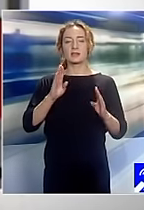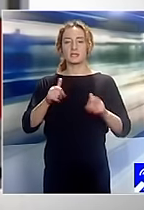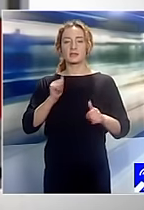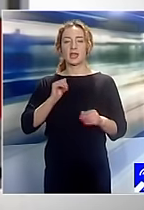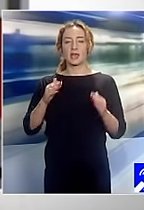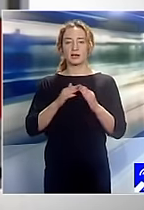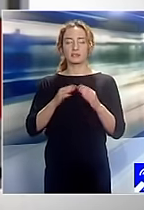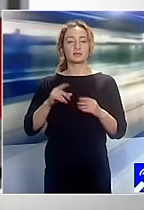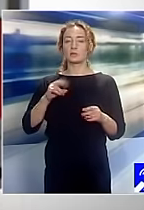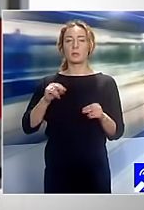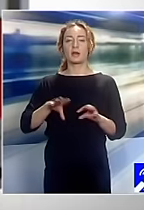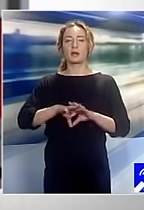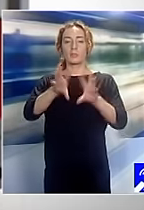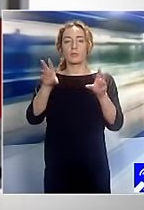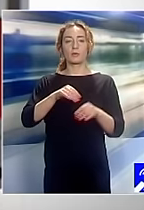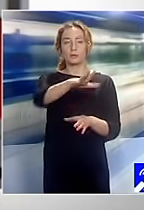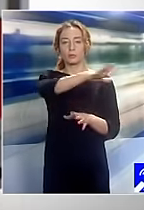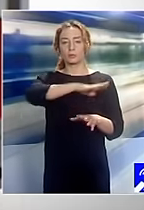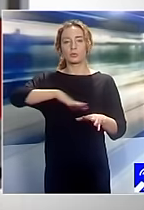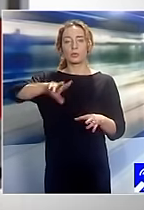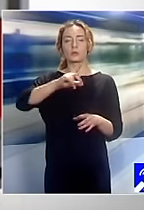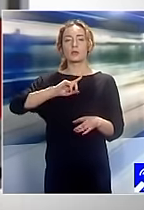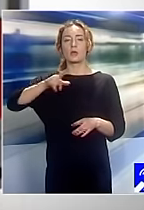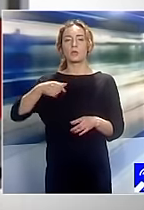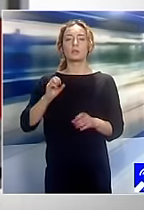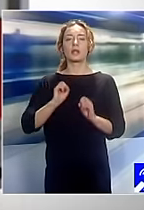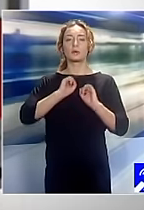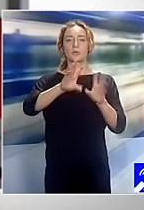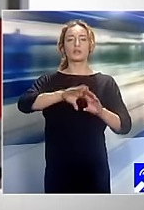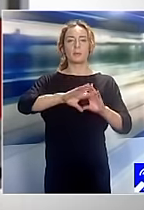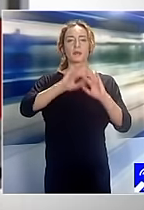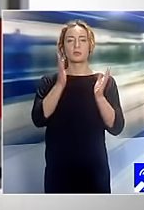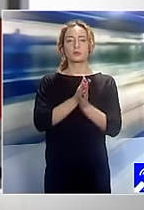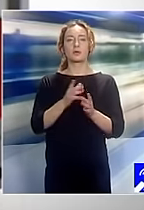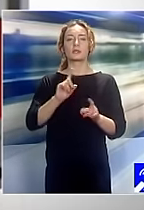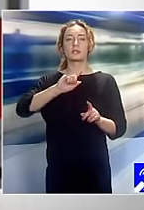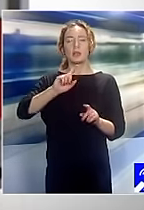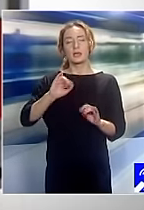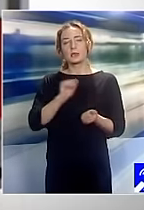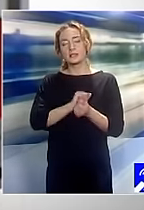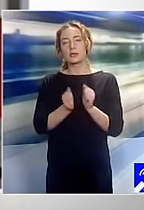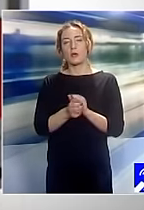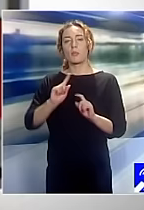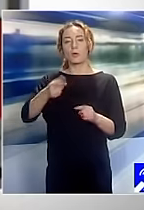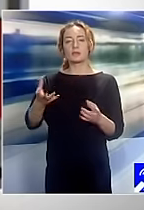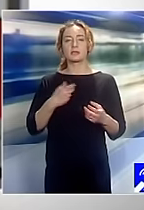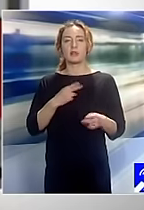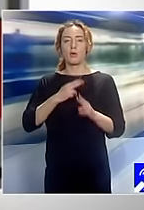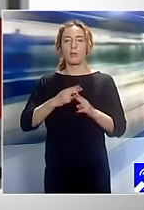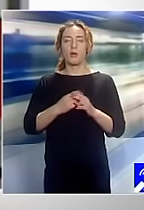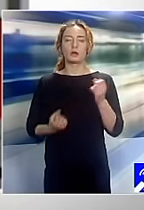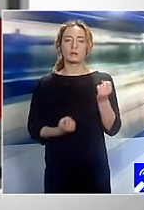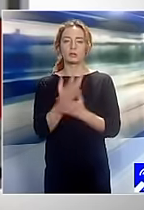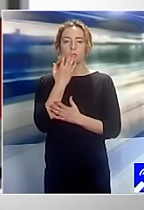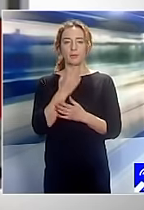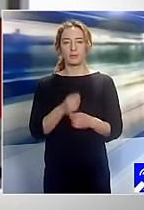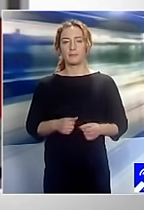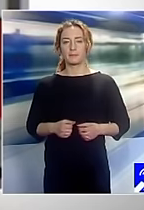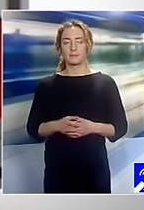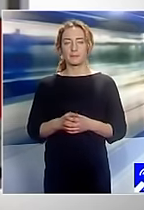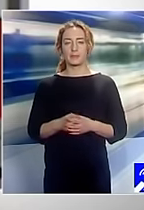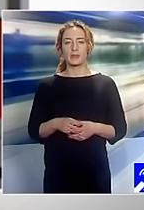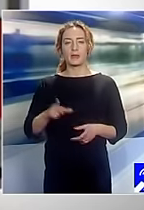în colectivitate sau la serviciu de unde duce și pentru ceilalți sau poate să iau încă o boală nouă. În rest, tratamentul este simplu. Din păcate, oamenii nu